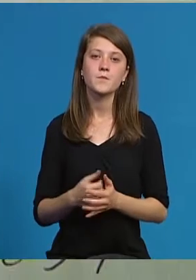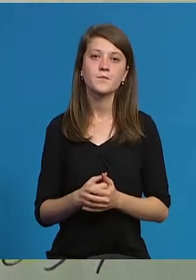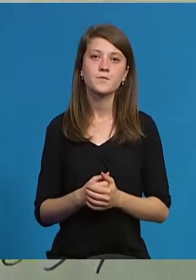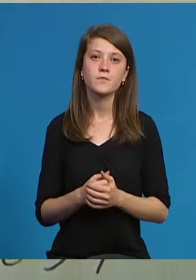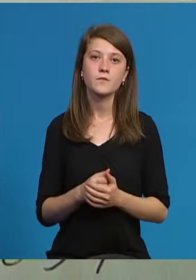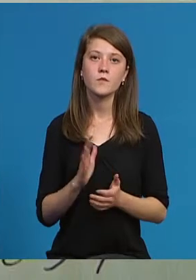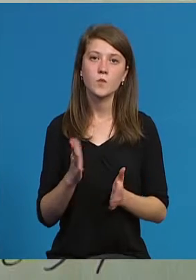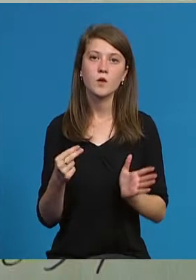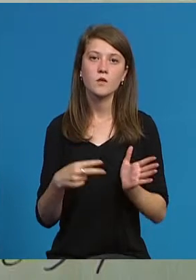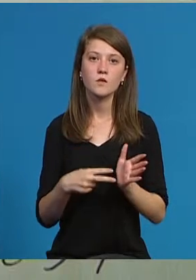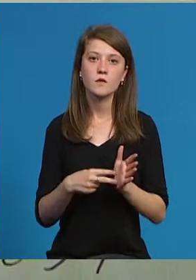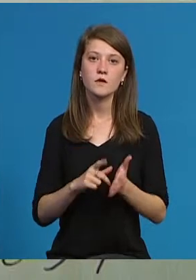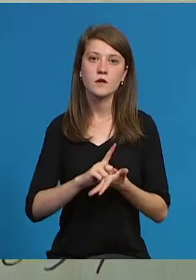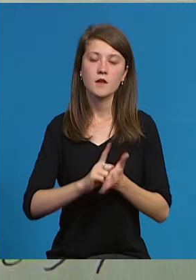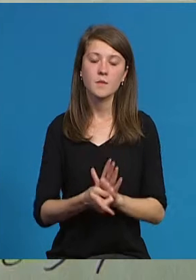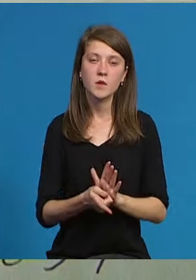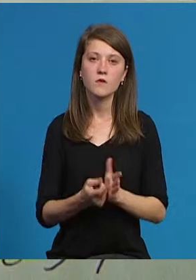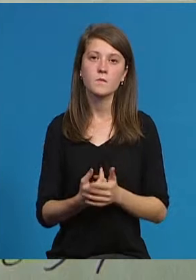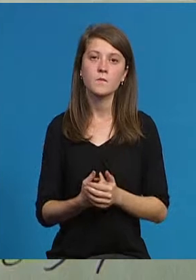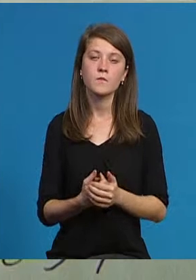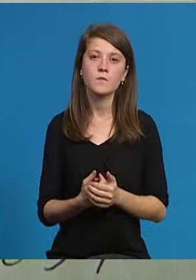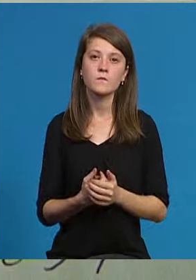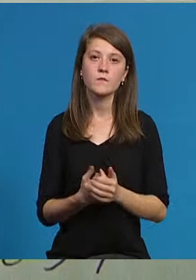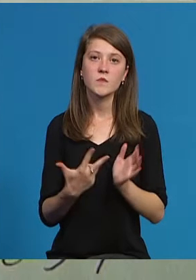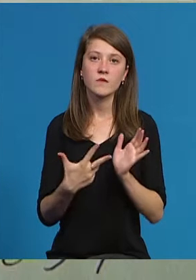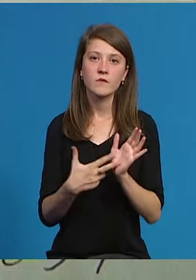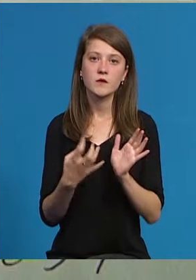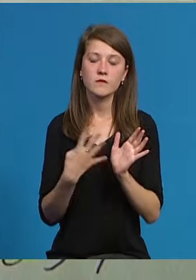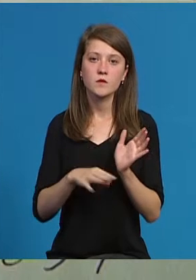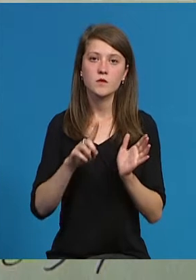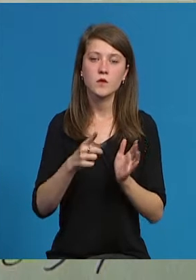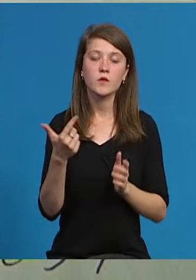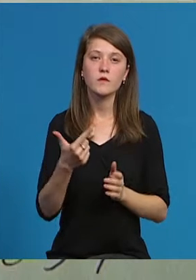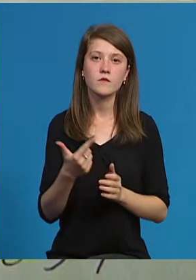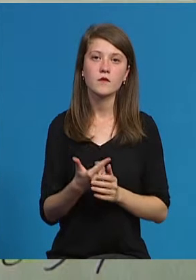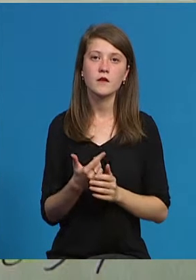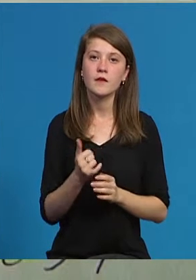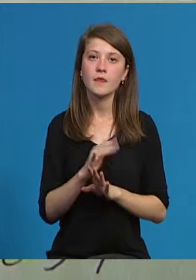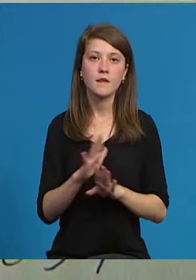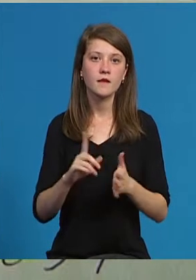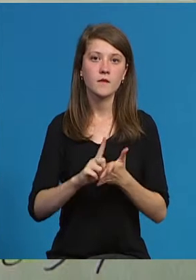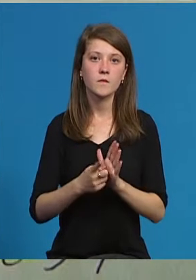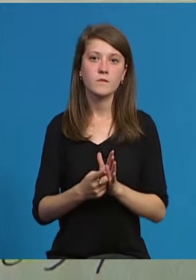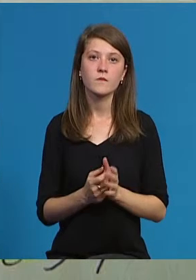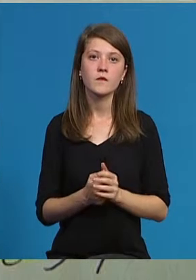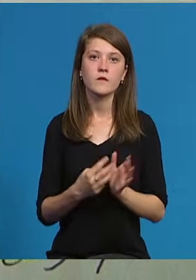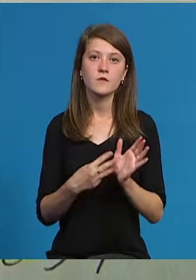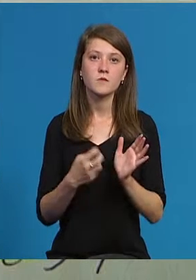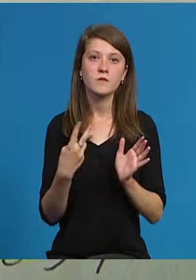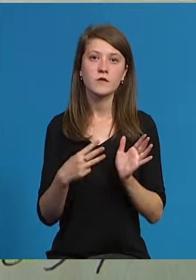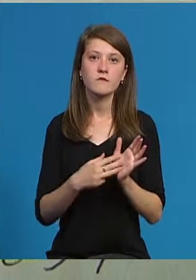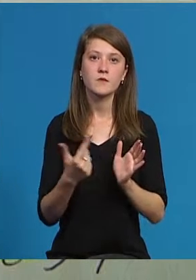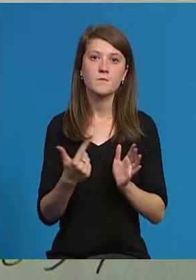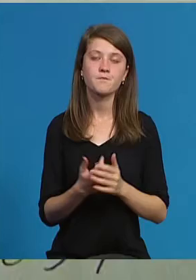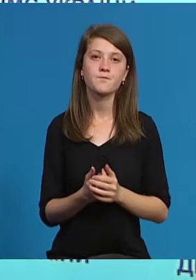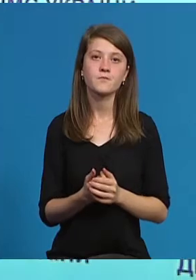буде коштувати в терміновому режимі 891 гривню і нетерміново 728 гривень. А скільки